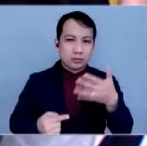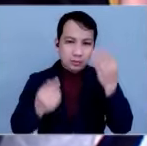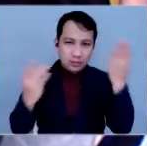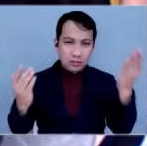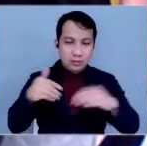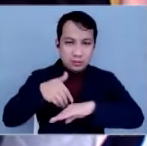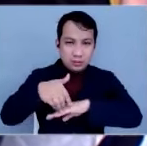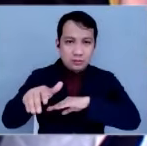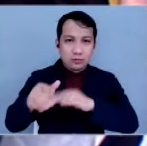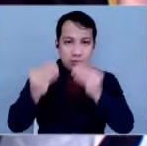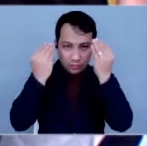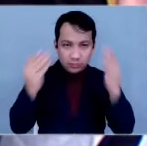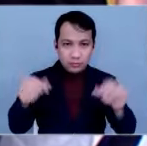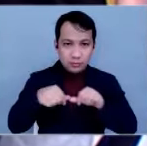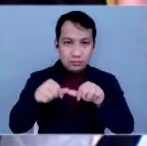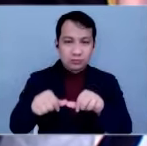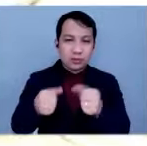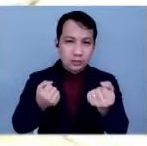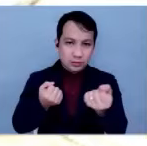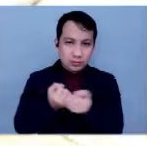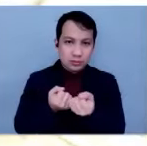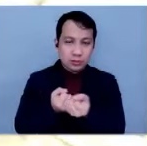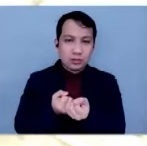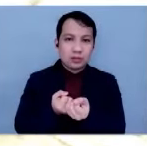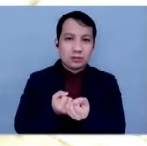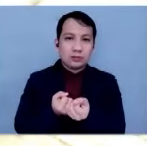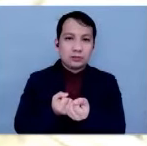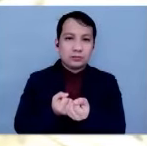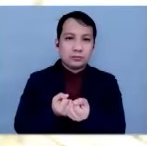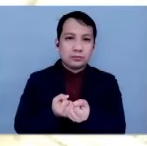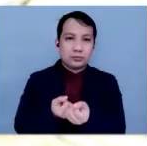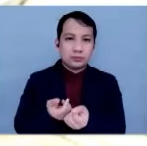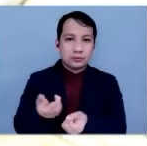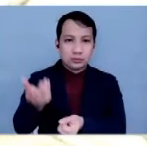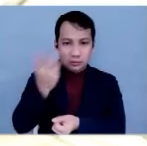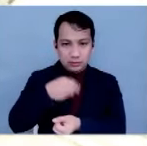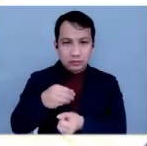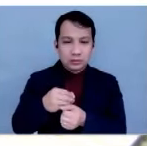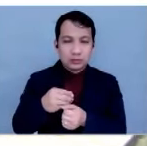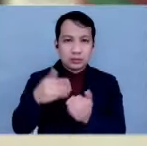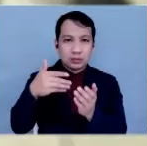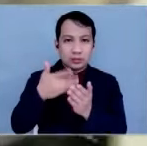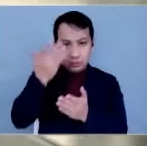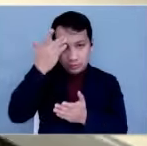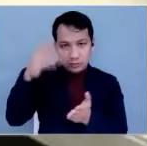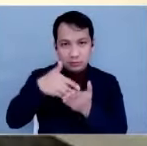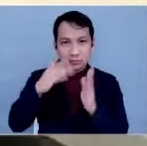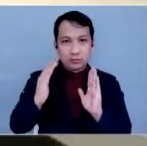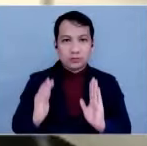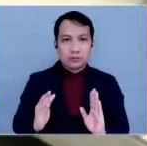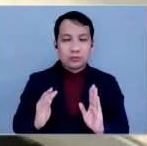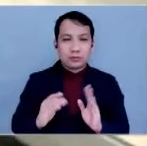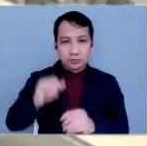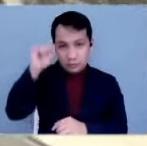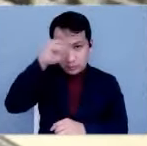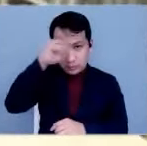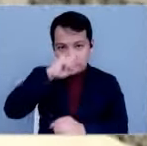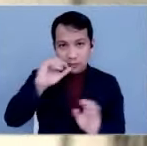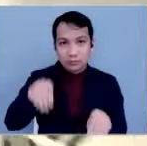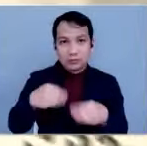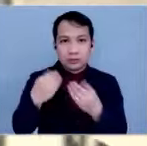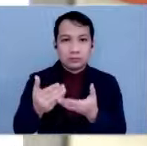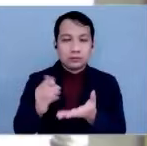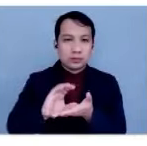Magpapatuloy rin ang kanilang pagsuporta sa ilang mga mahuhusay na estudyante para makapagtapos sa kolehiyo sa